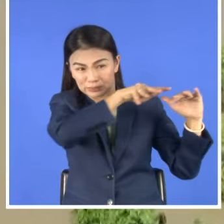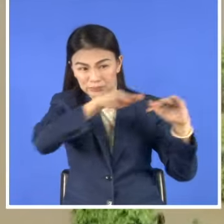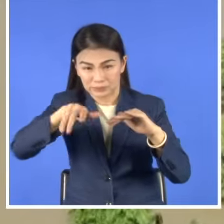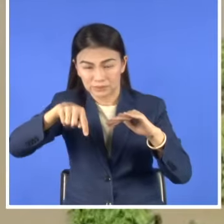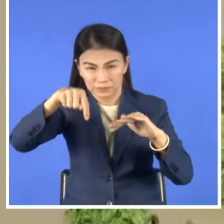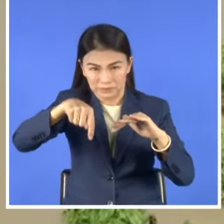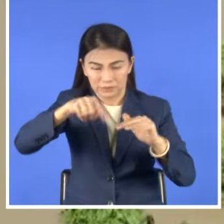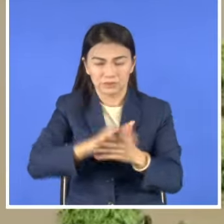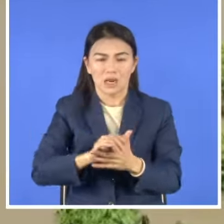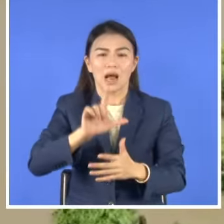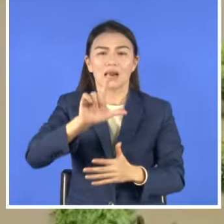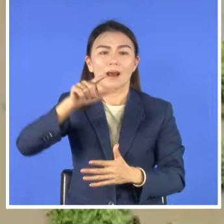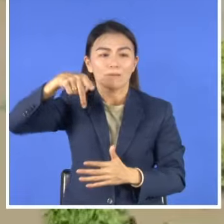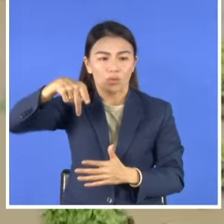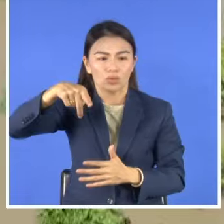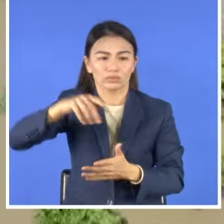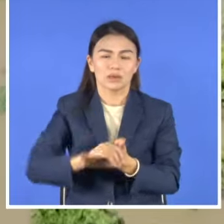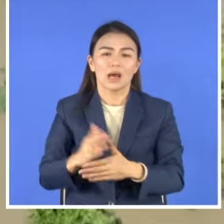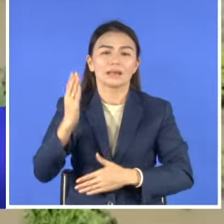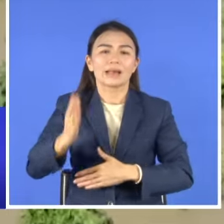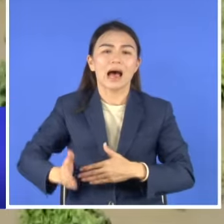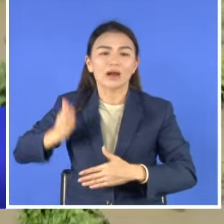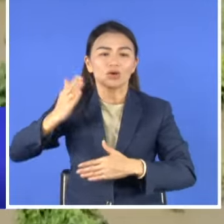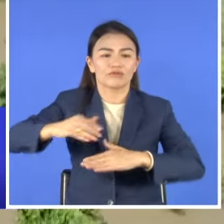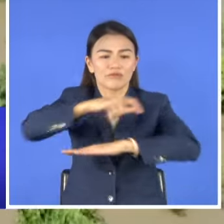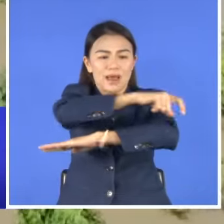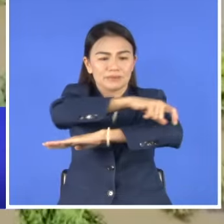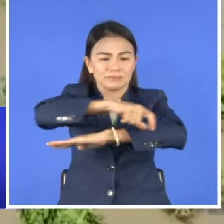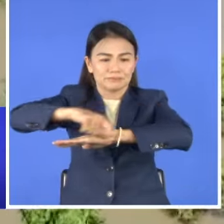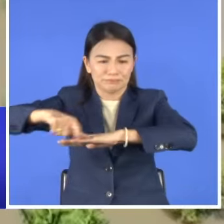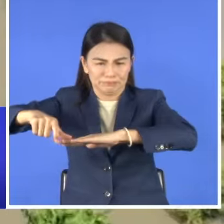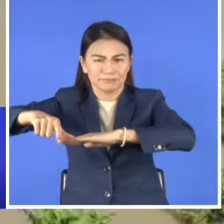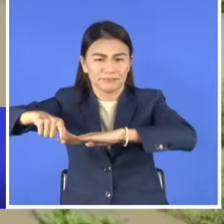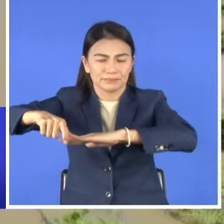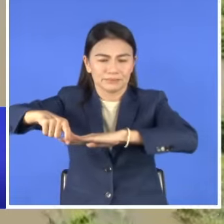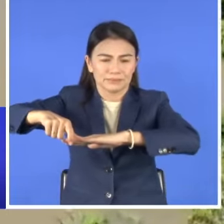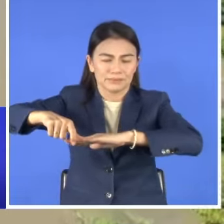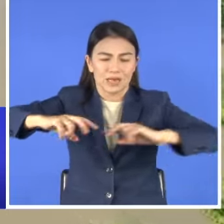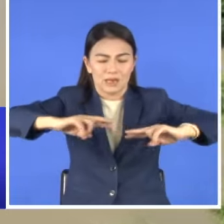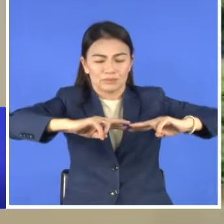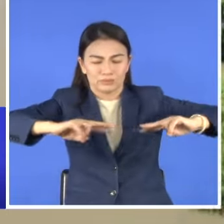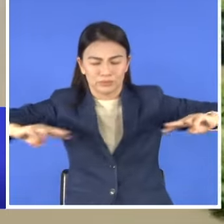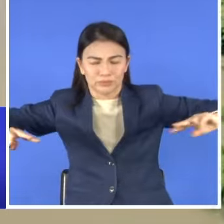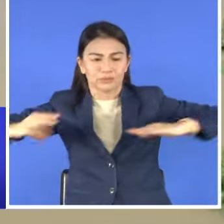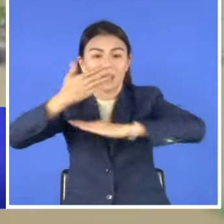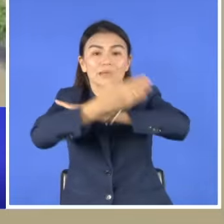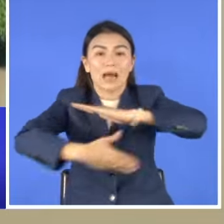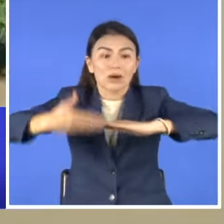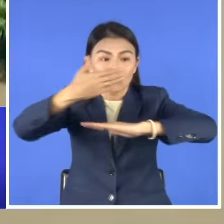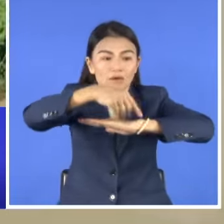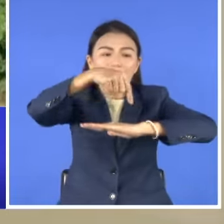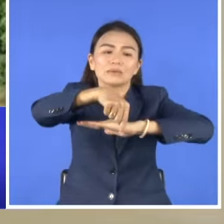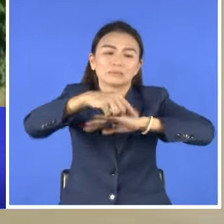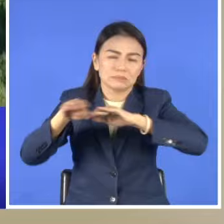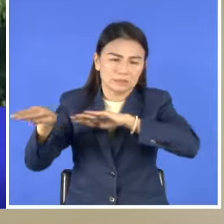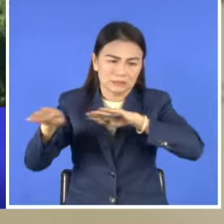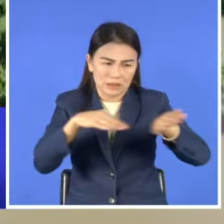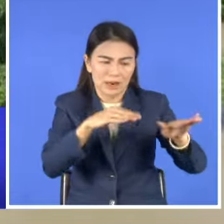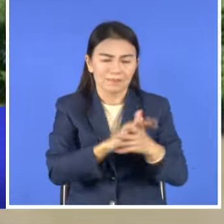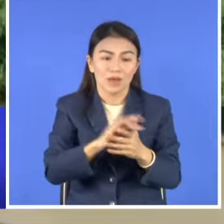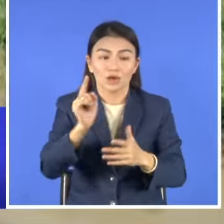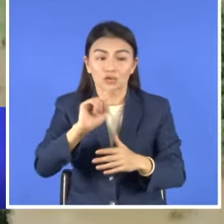รถไฟนะครับเนี่ยเขาเตรียมการไว้แล้วแน่มาแน่ๆจังหวัดลำพูนเป็นสถานีต่อไปว่าอย่างงั้นนี่นะครับหลังจากที่น้ำเหนือเนี่ย